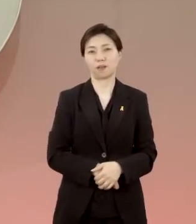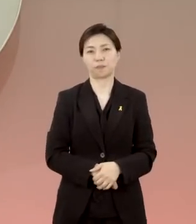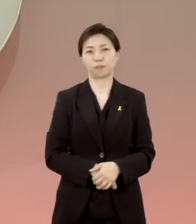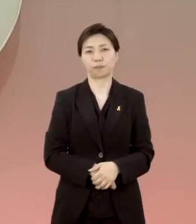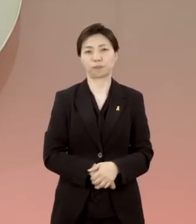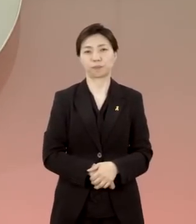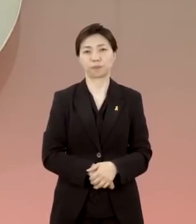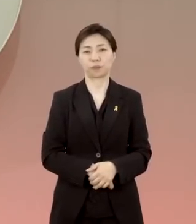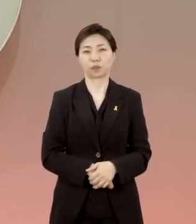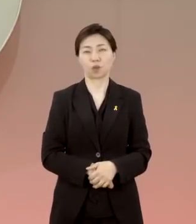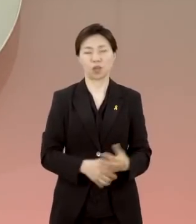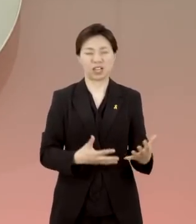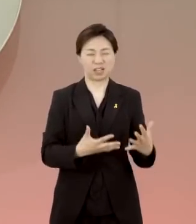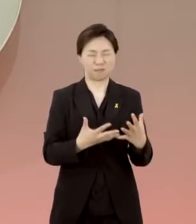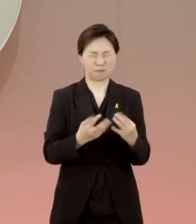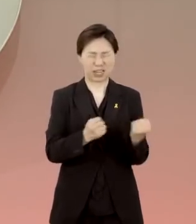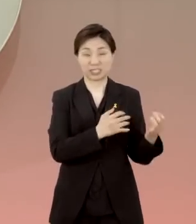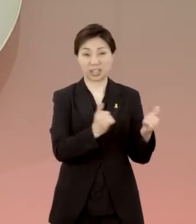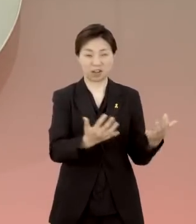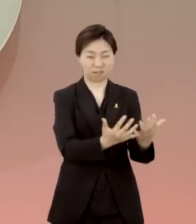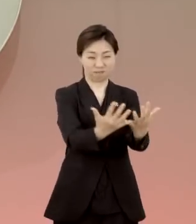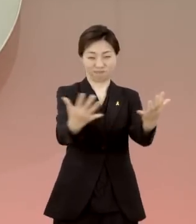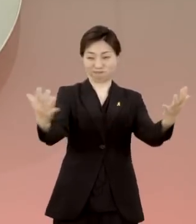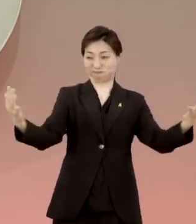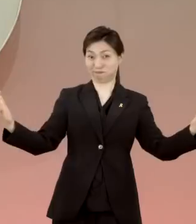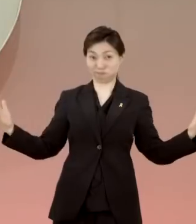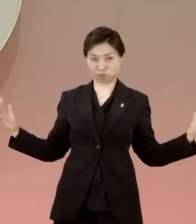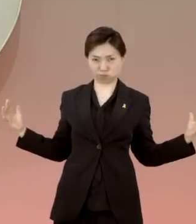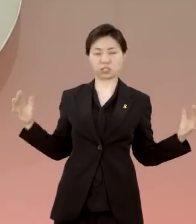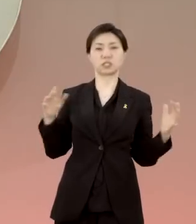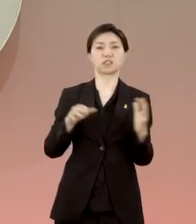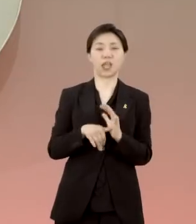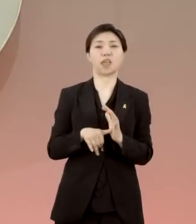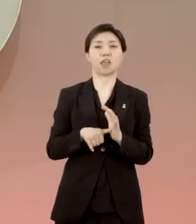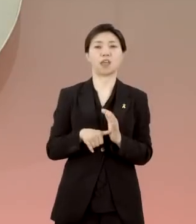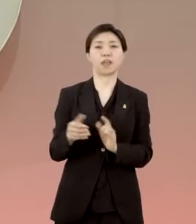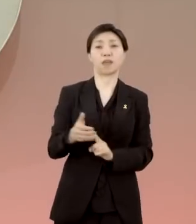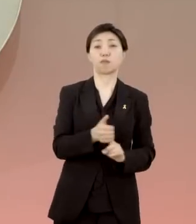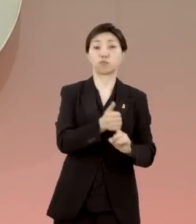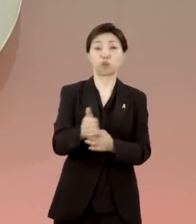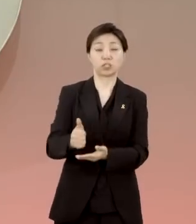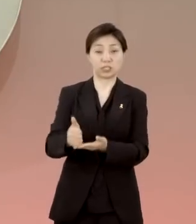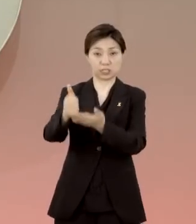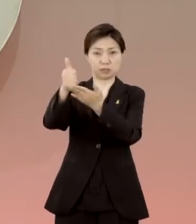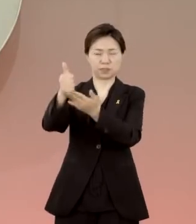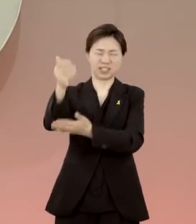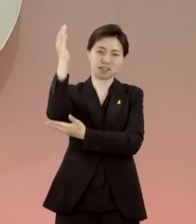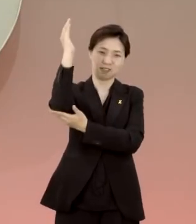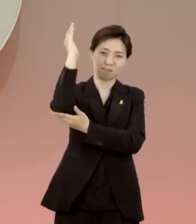합니다 그리고 수많은 사람들 앞에서 부처님께서